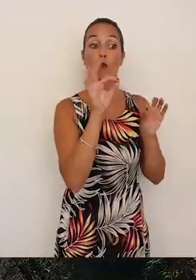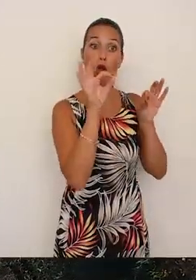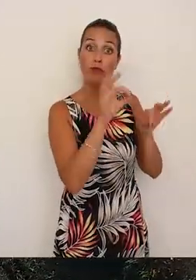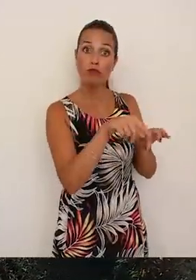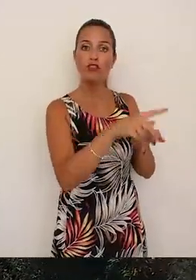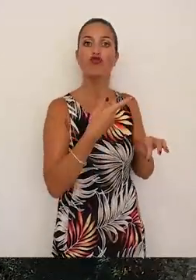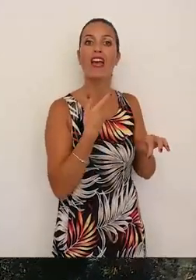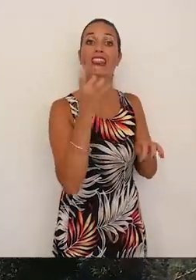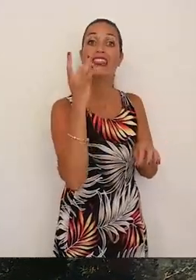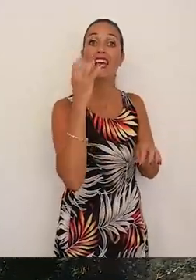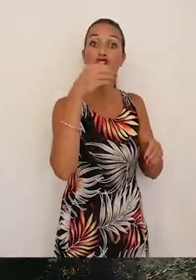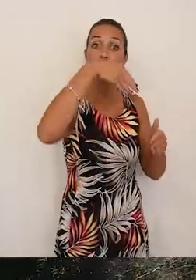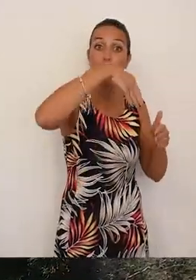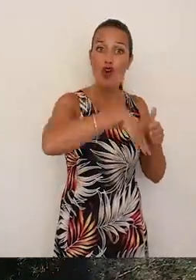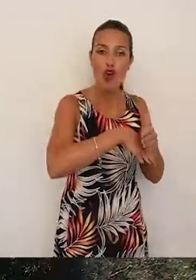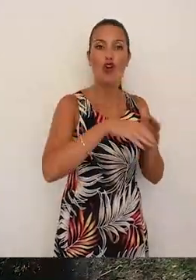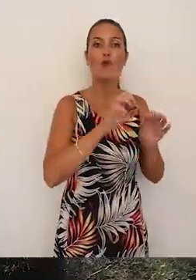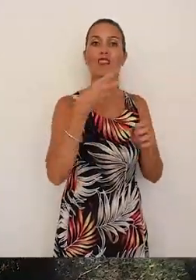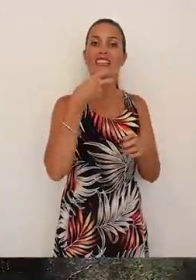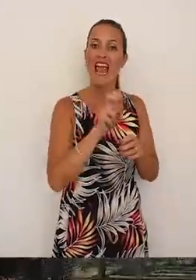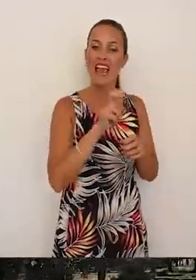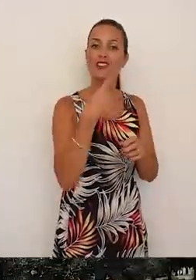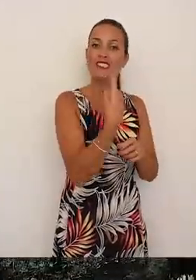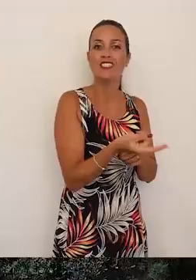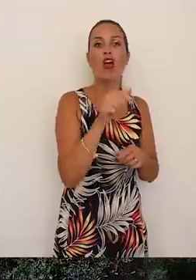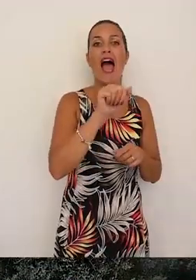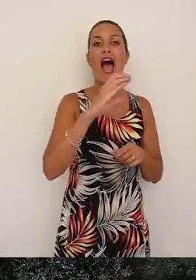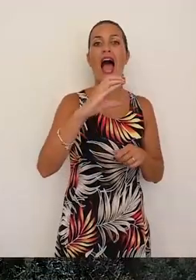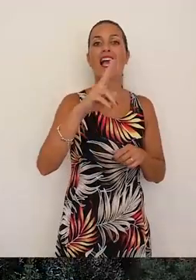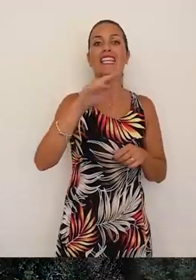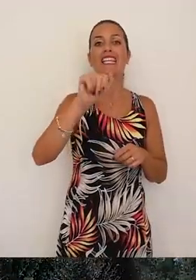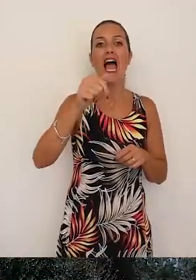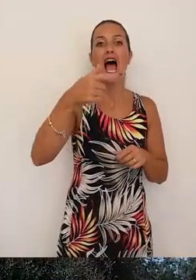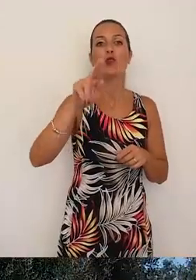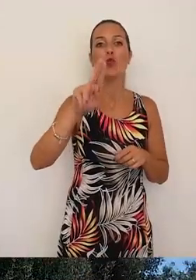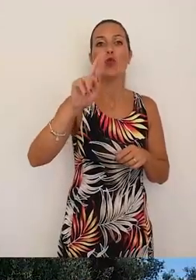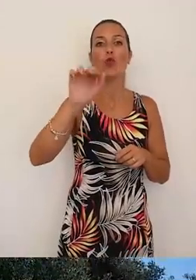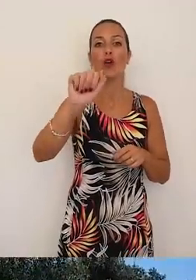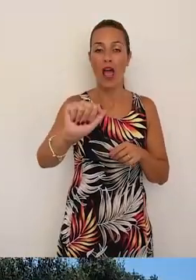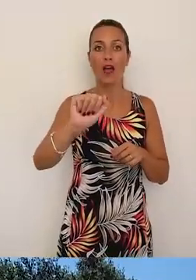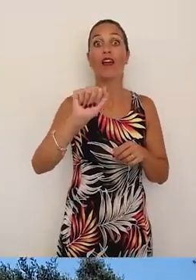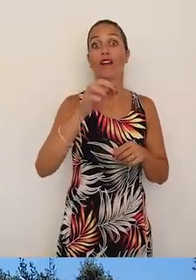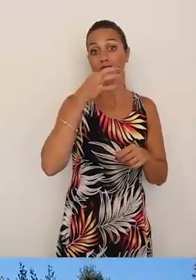importante tesoro che in vernacolo prende il nome di acchiatura, da acchiare, quindi trovare.